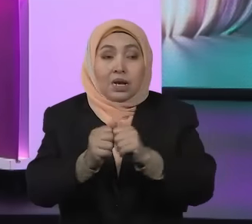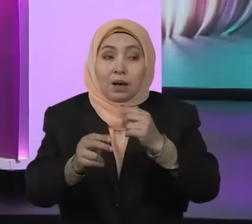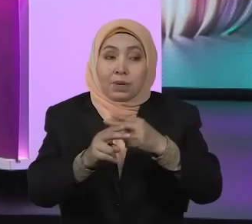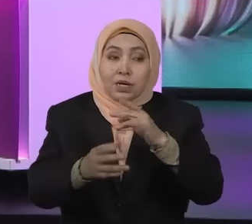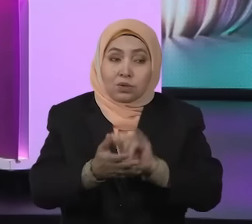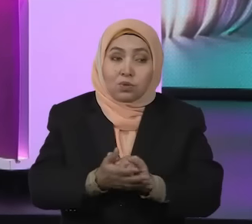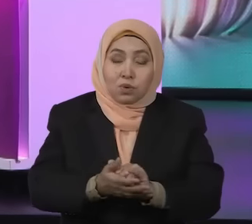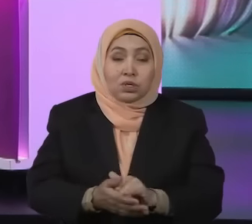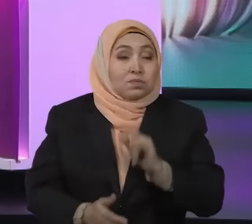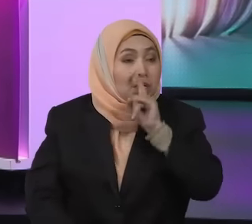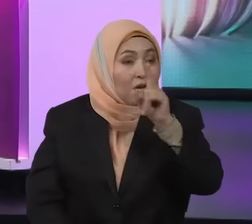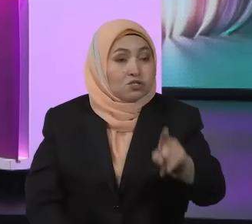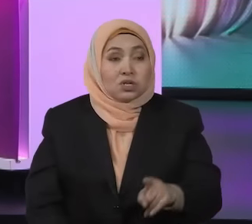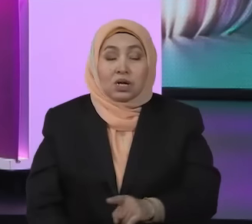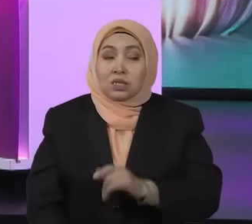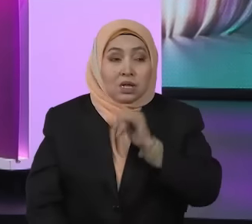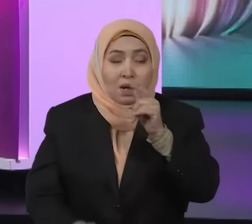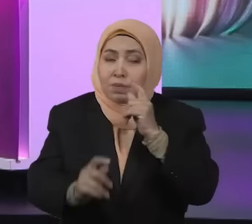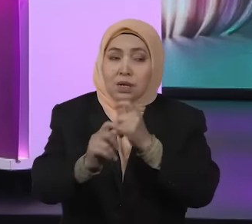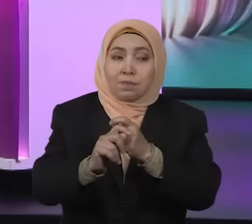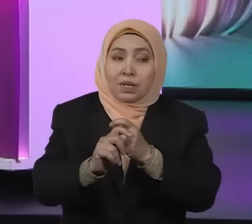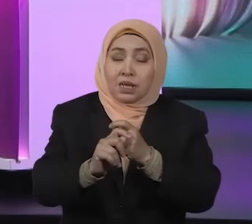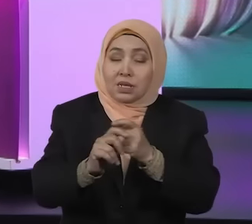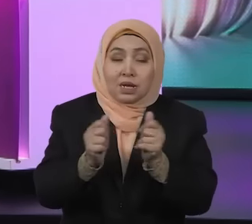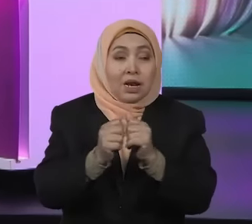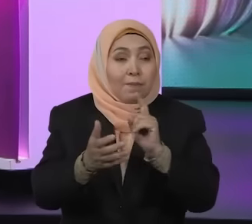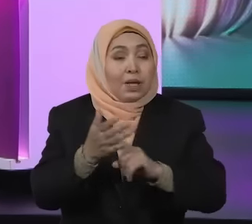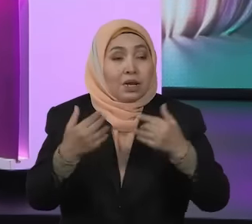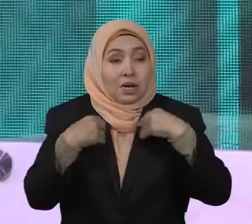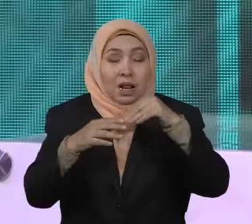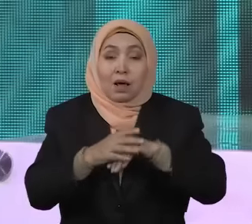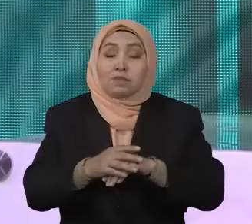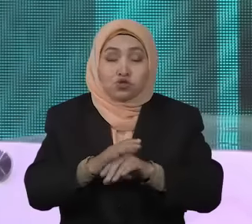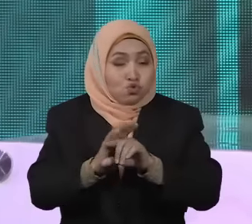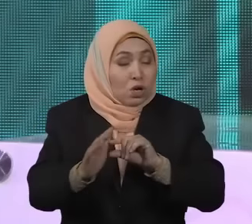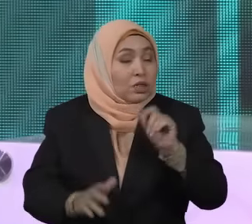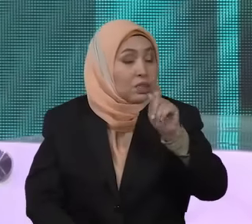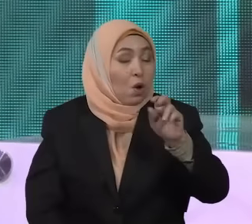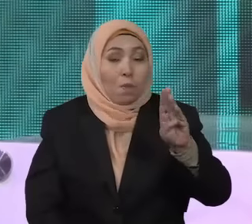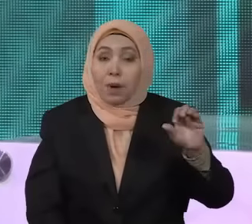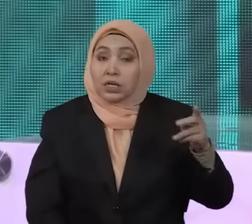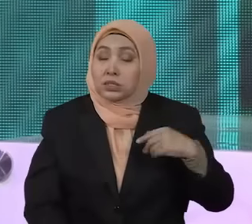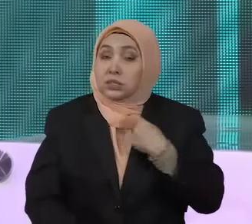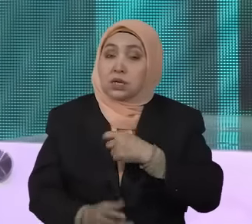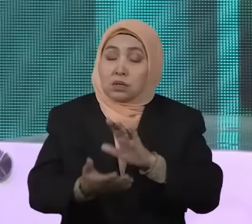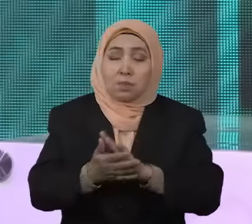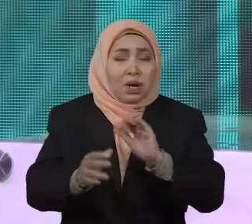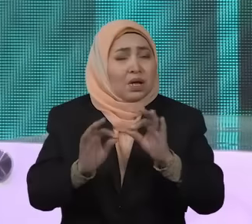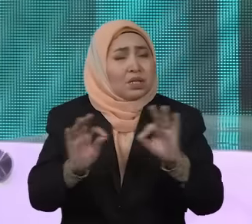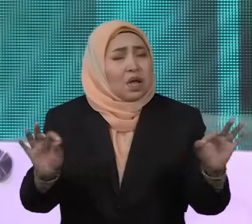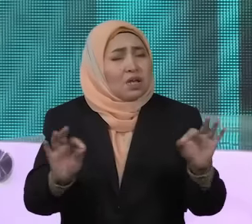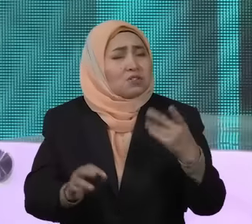itu, tapi rupa-rupanya ia tidak bertepatan dengan apa yang ada dalam surah At-Taubah. Jadi apa yang kita baca sebentar tadi pada ayat yang